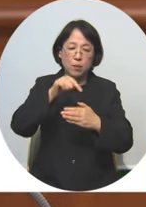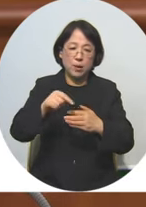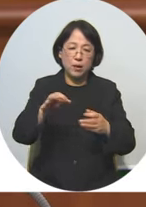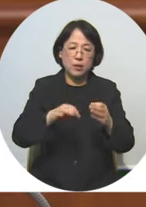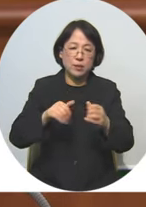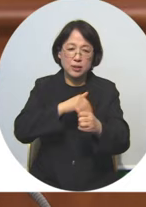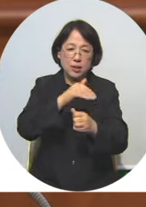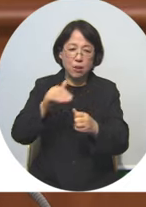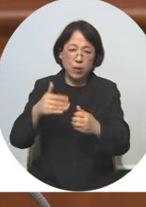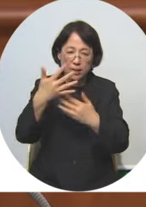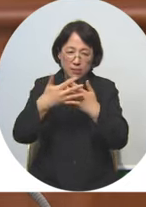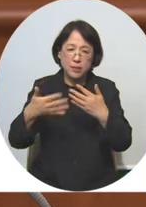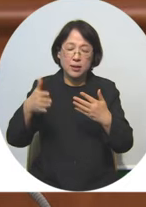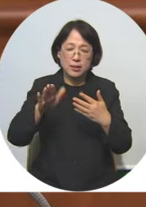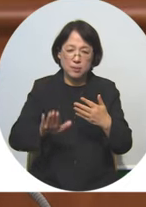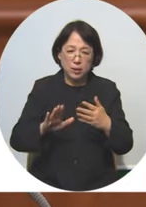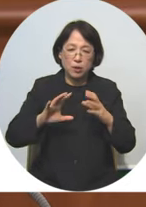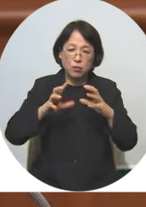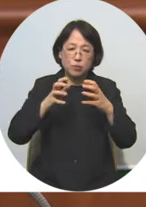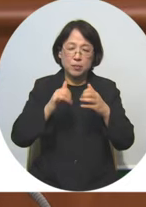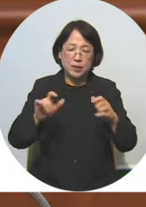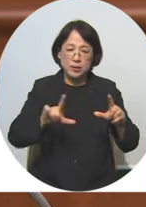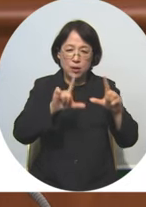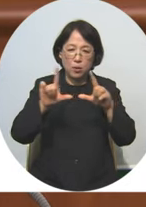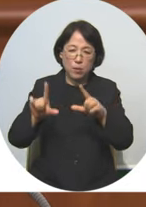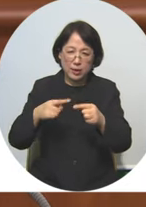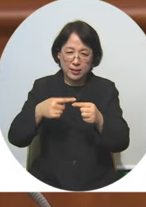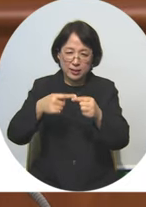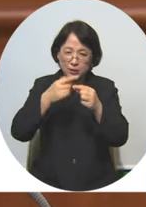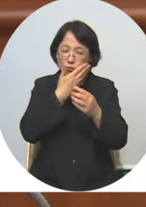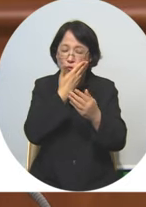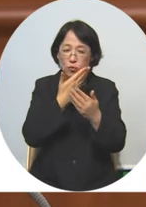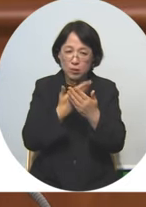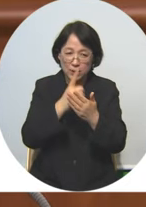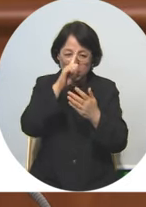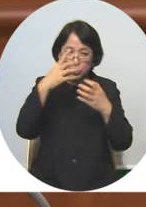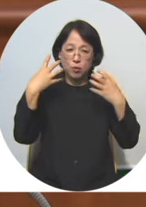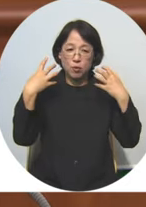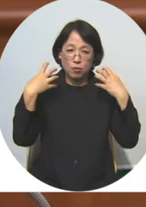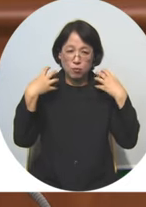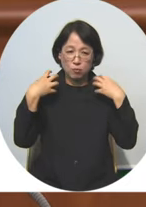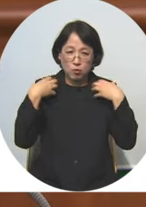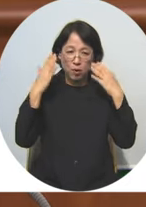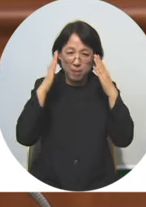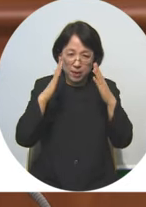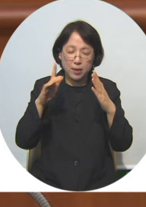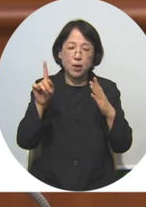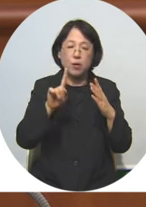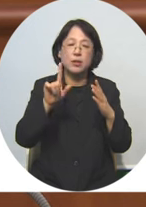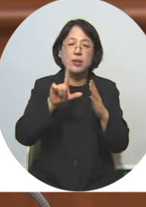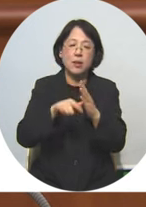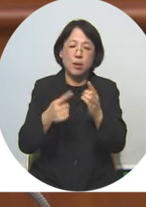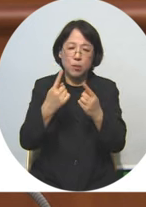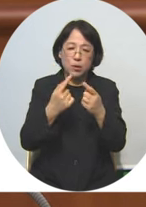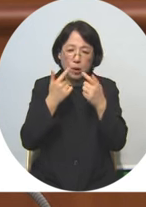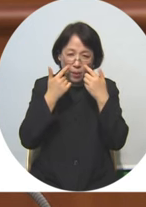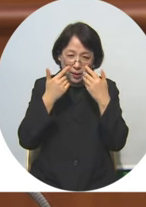민생이 최우선이라는 정부의 정책 기조는 그 어느 때보다도 확실하고